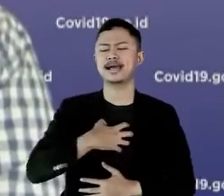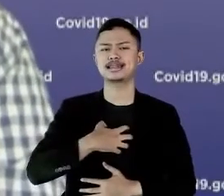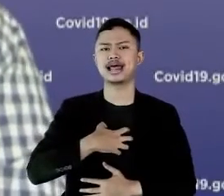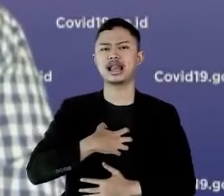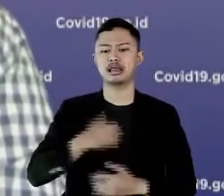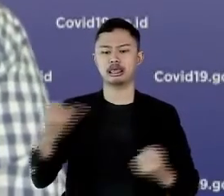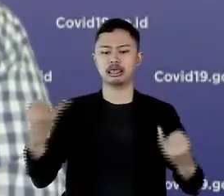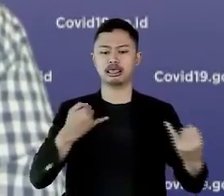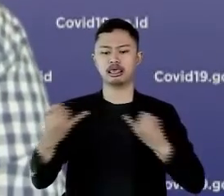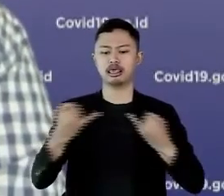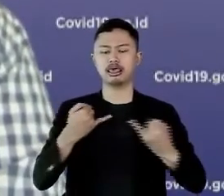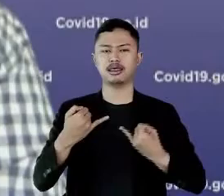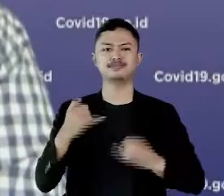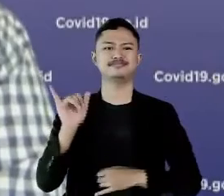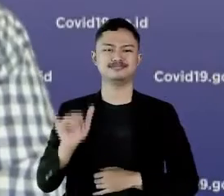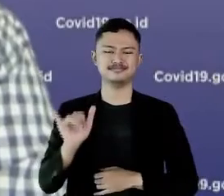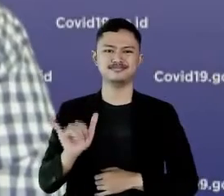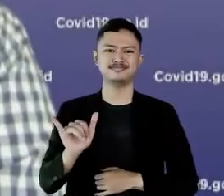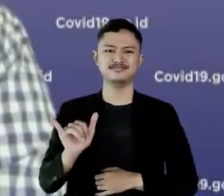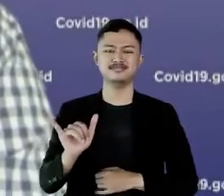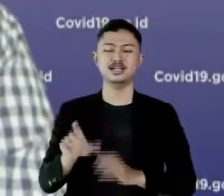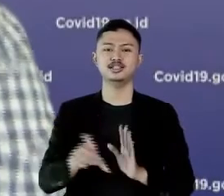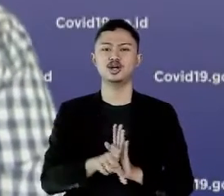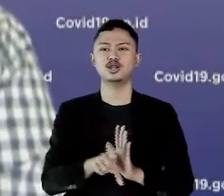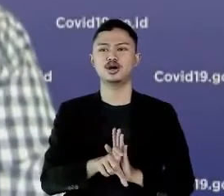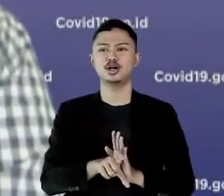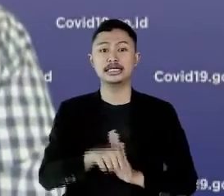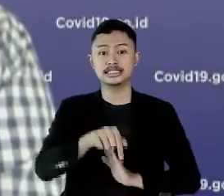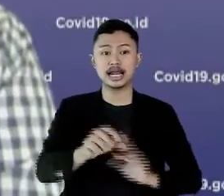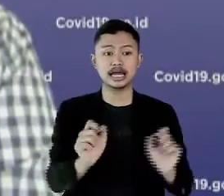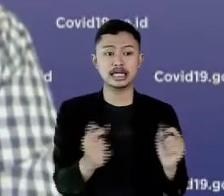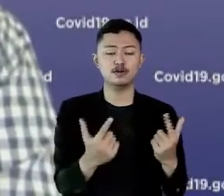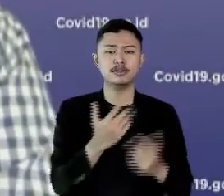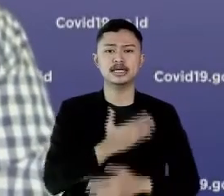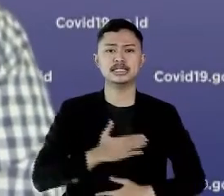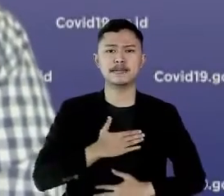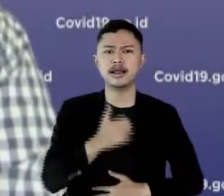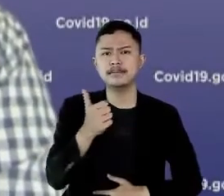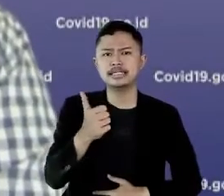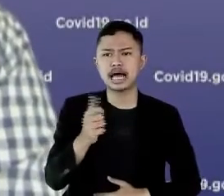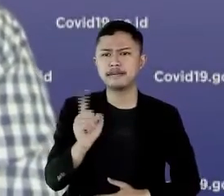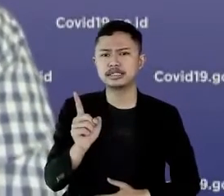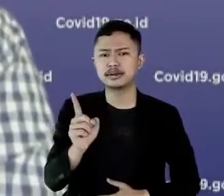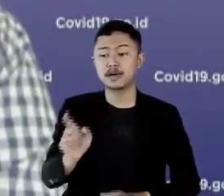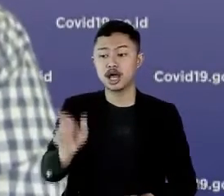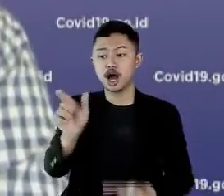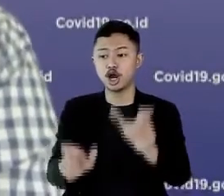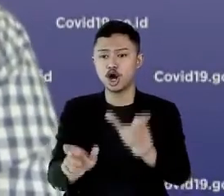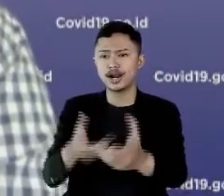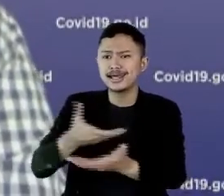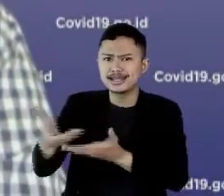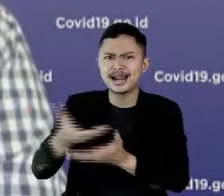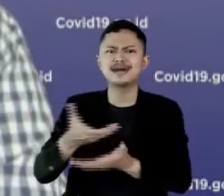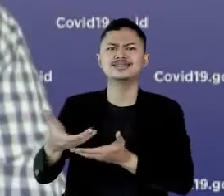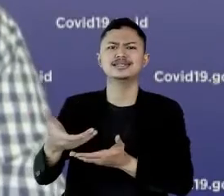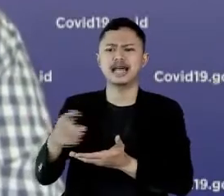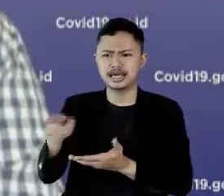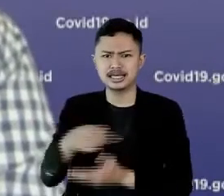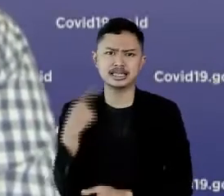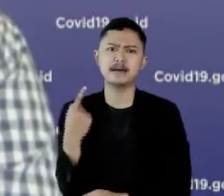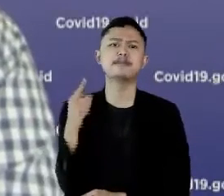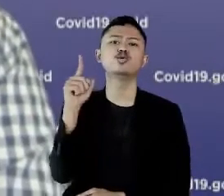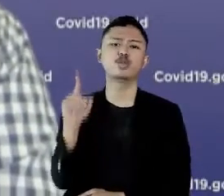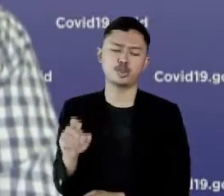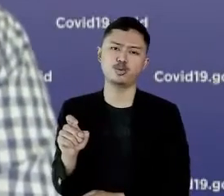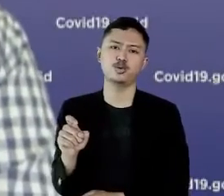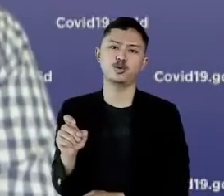kita. Karena kemudian kita juga bisa merasa nyaman dengan hidup kita ketika kita terhubung dengan banyak orang dan kita bisa melakukan dengan mudah gitu. Nah, sekarang